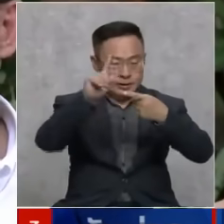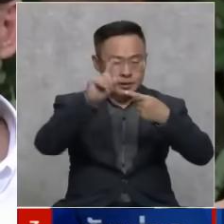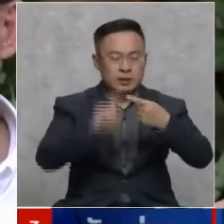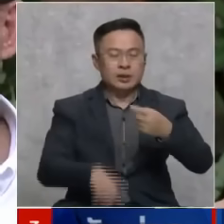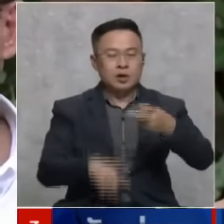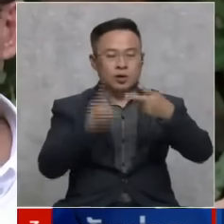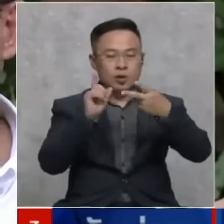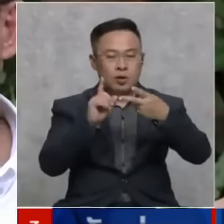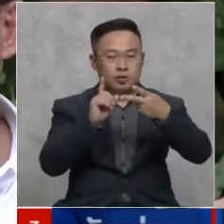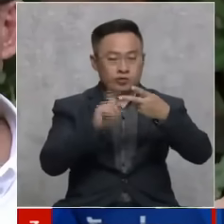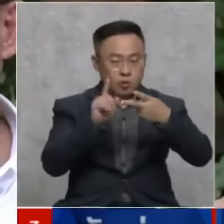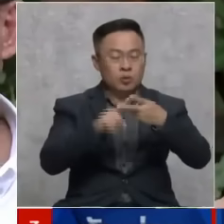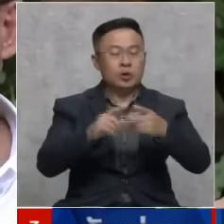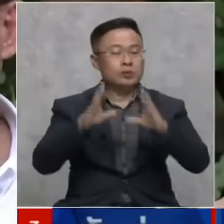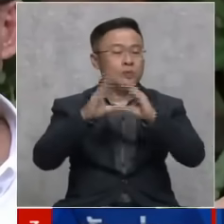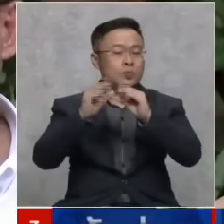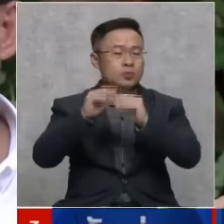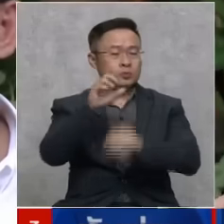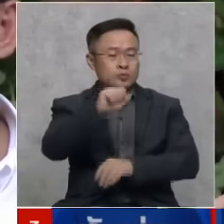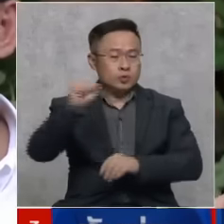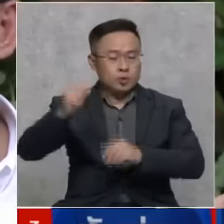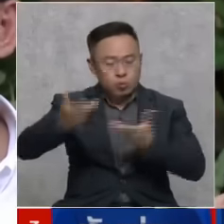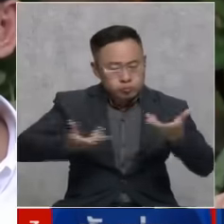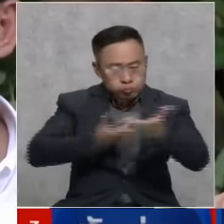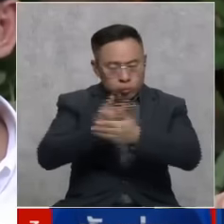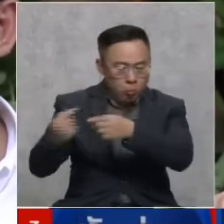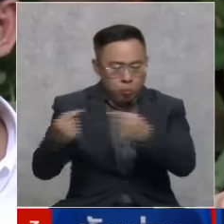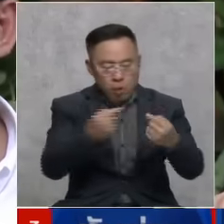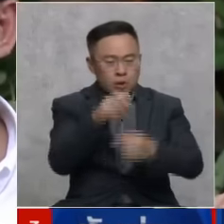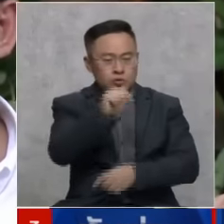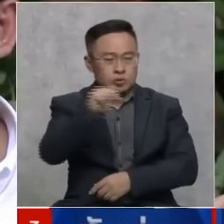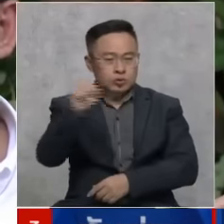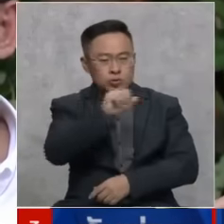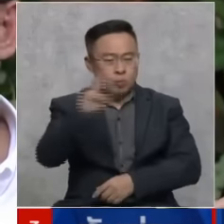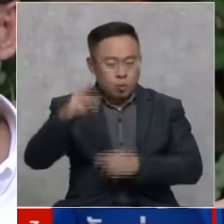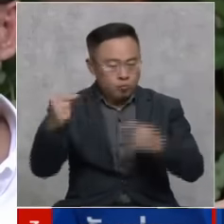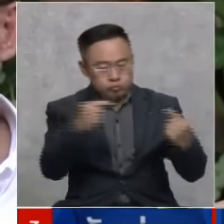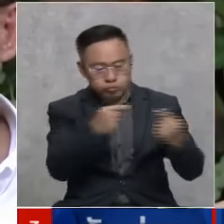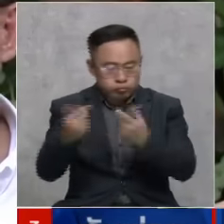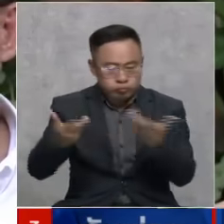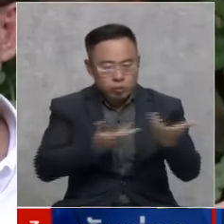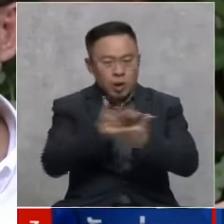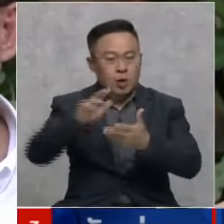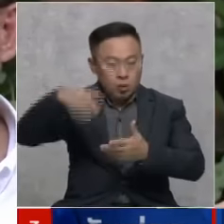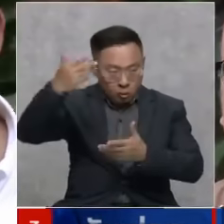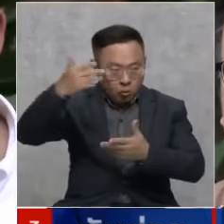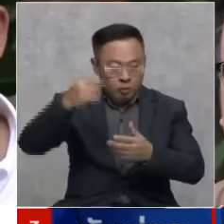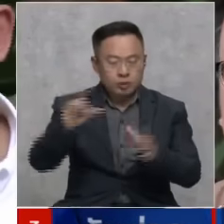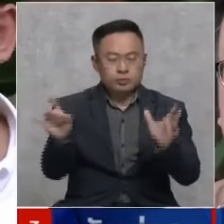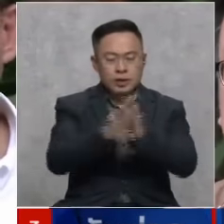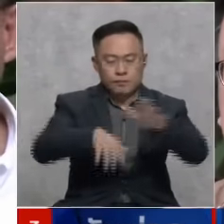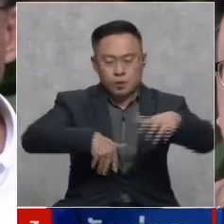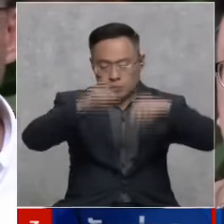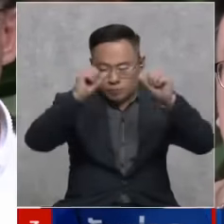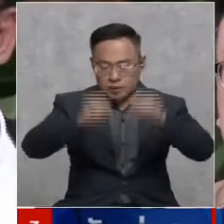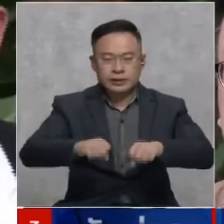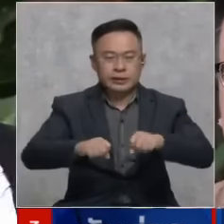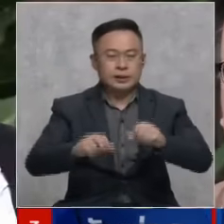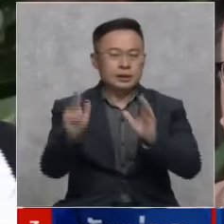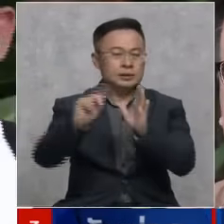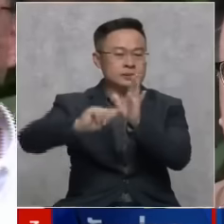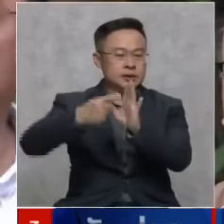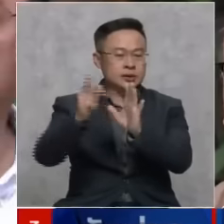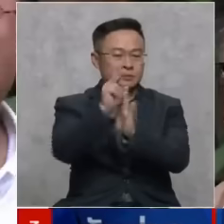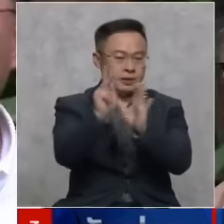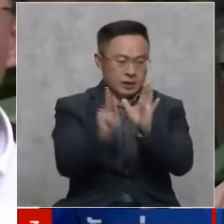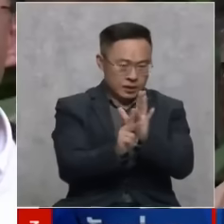แตกต่างกันนะครับเรื่องสำคัญครับรัฐบาลไม่นิ่งนอนใจหรอกครับนะครับประกาศไปแล้วในการประชุมครม.นัดแรกชัดเจนนะครับ ส่วนกร